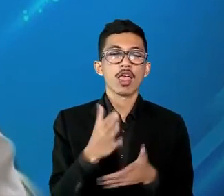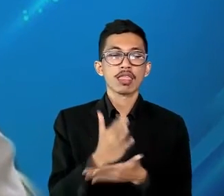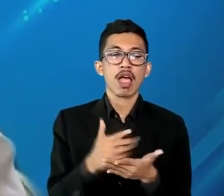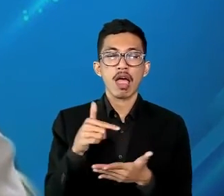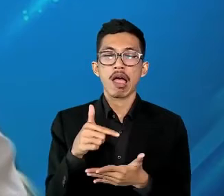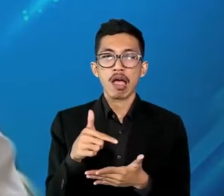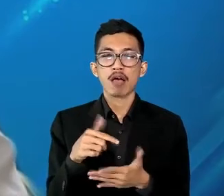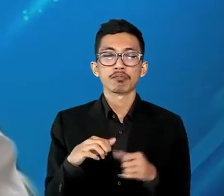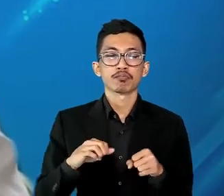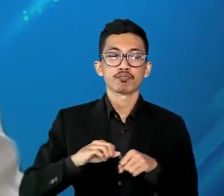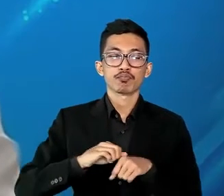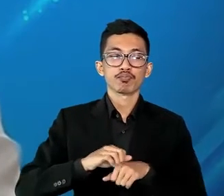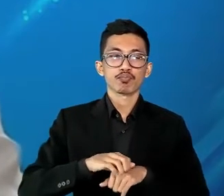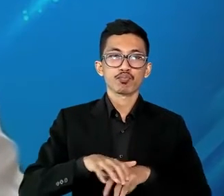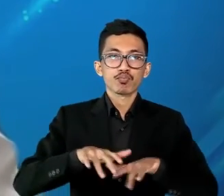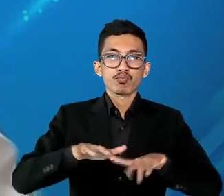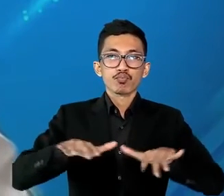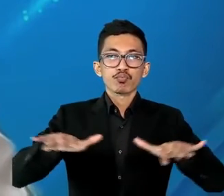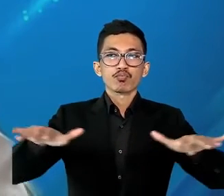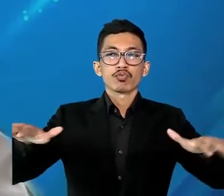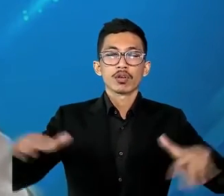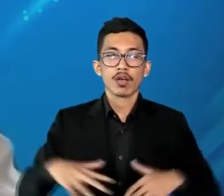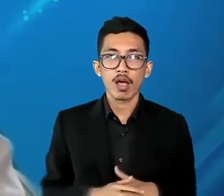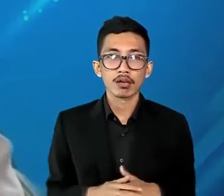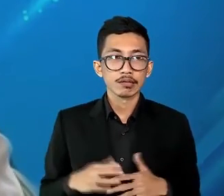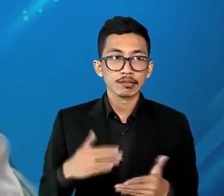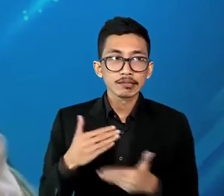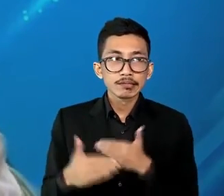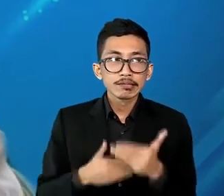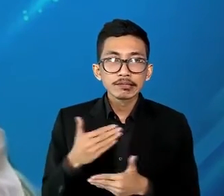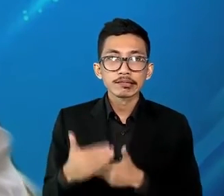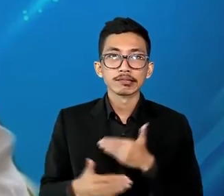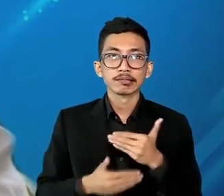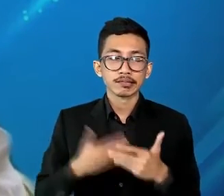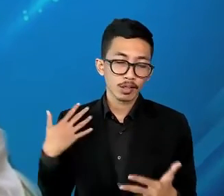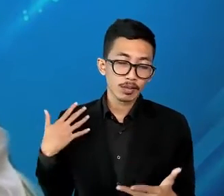Tetapi dengan makin panjangnya ke sini terjadinya sebuah